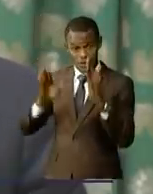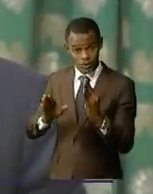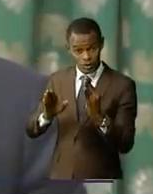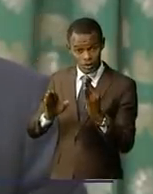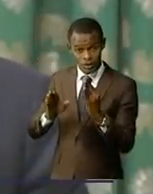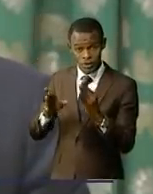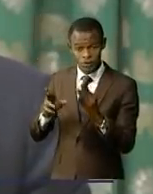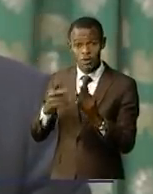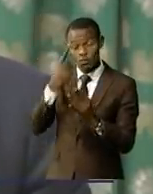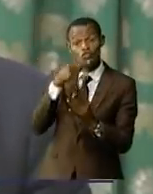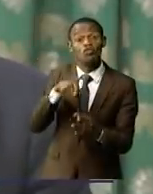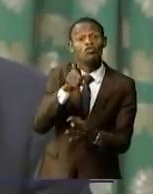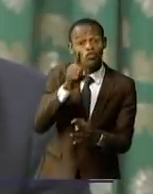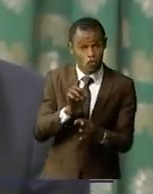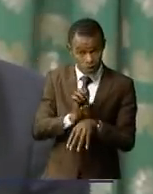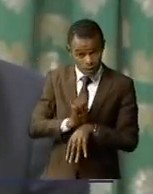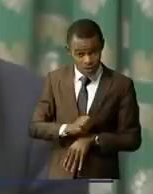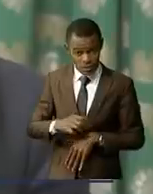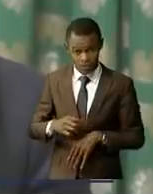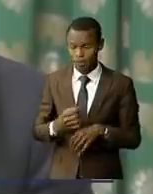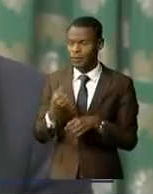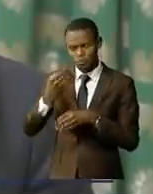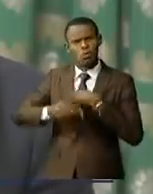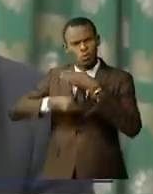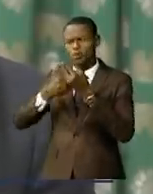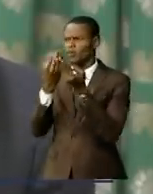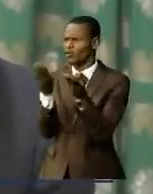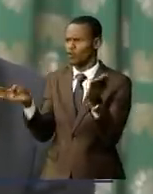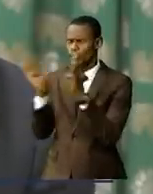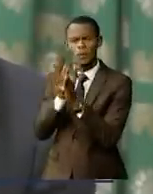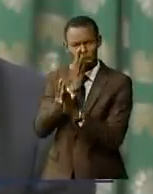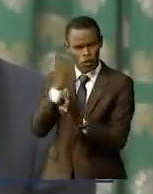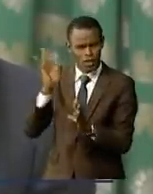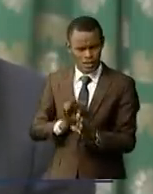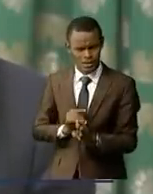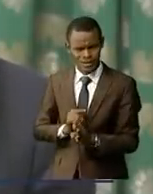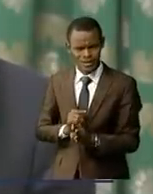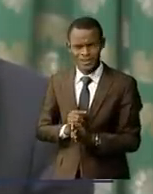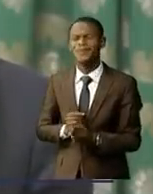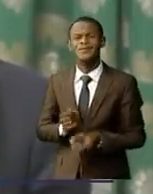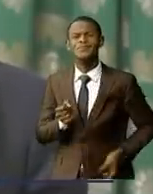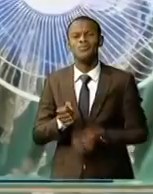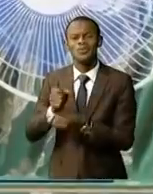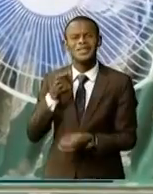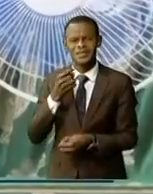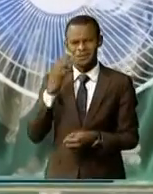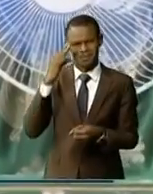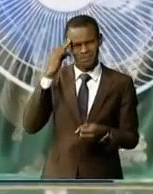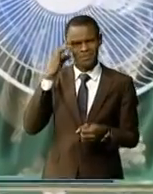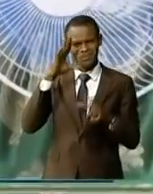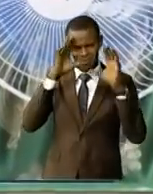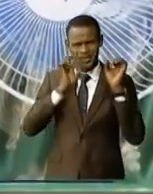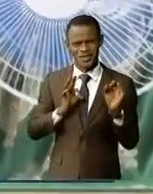Kamba. Et soyez certains que le gouvernement veillera à son parachèvement. Le chef